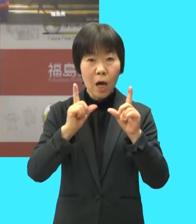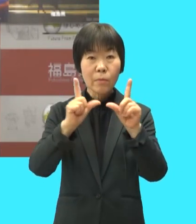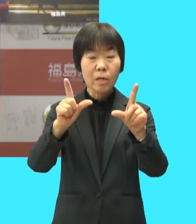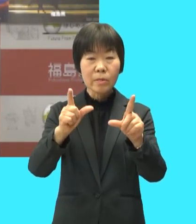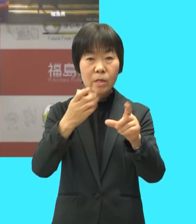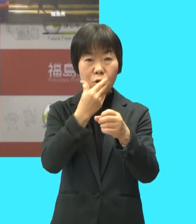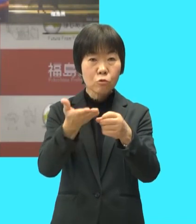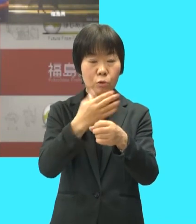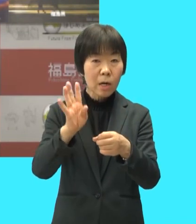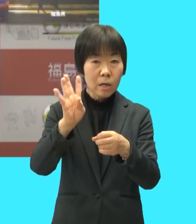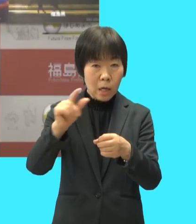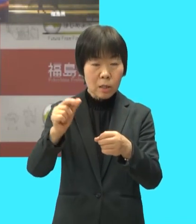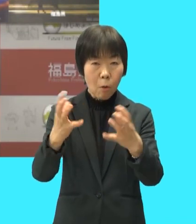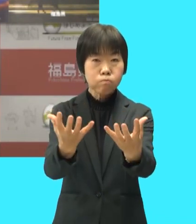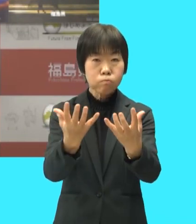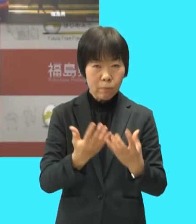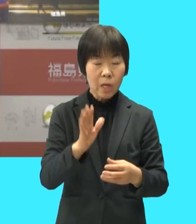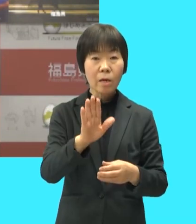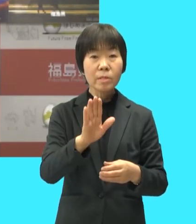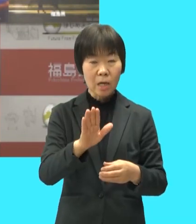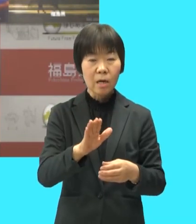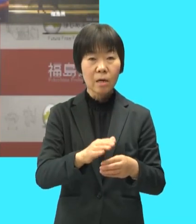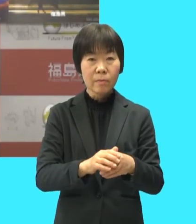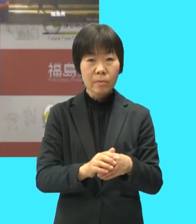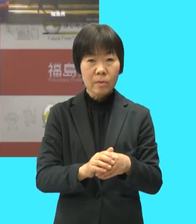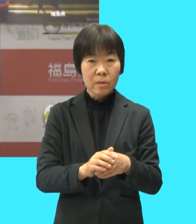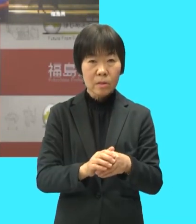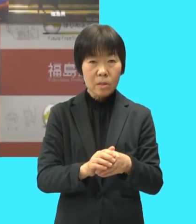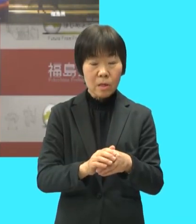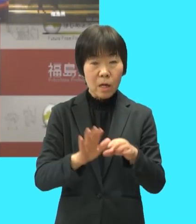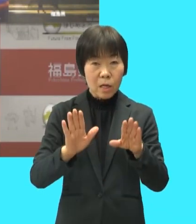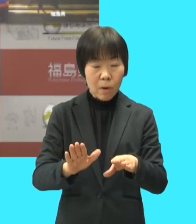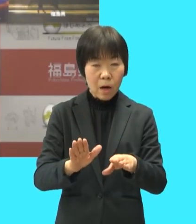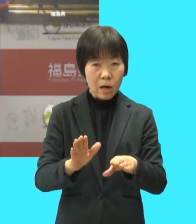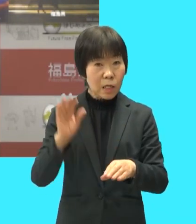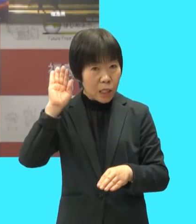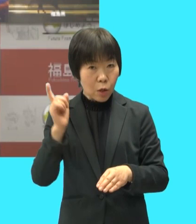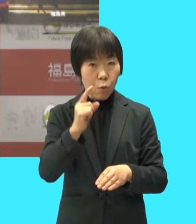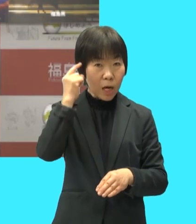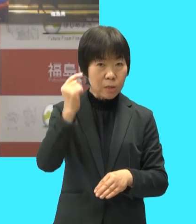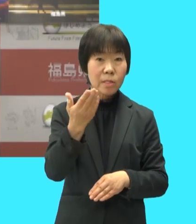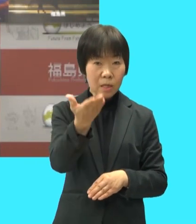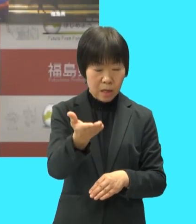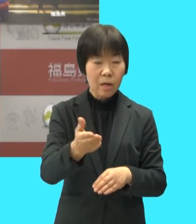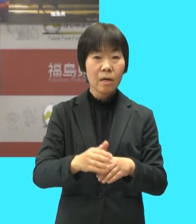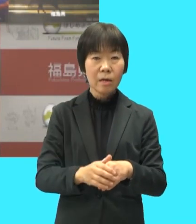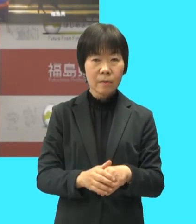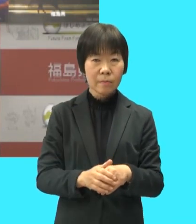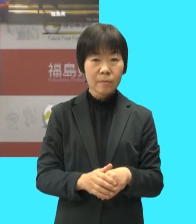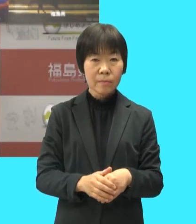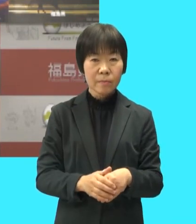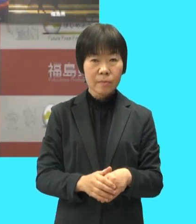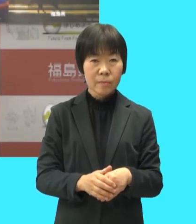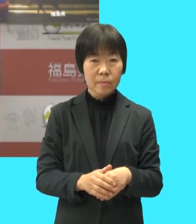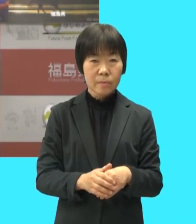ね、被災地訪問したりとかメンバーされてましてですね、知事として今率直に聞いてどう感じているのか、ちょっとお答えいただければと思